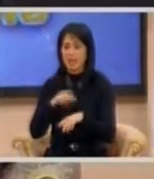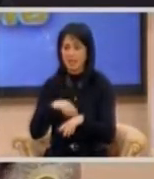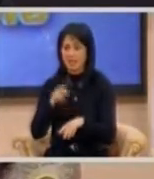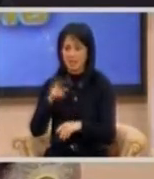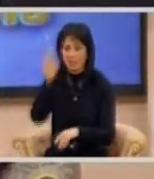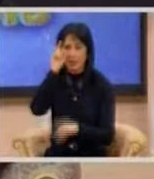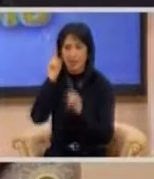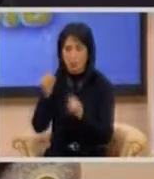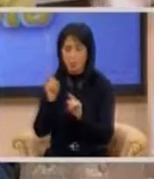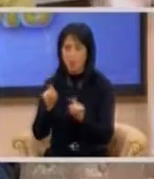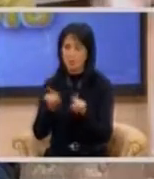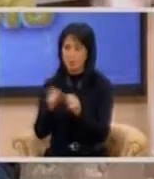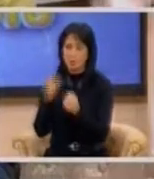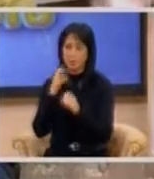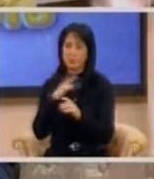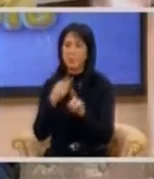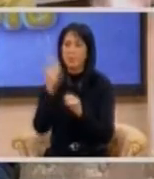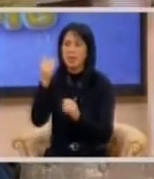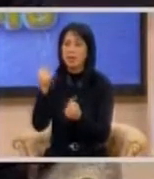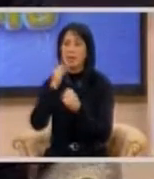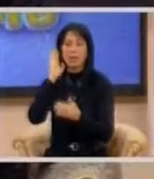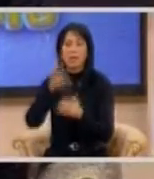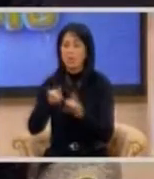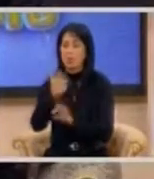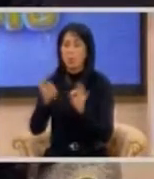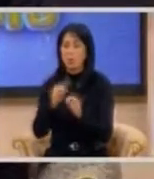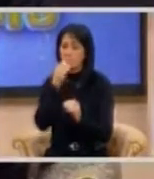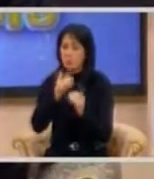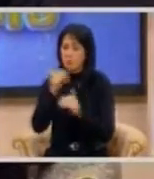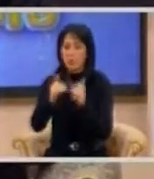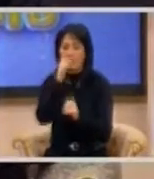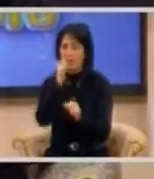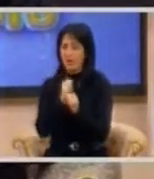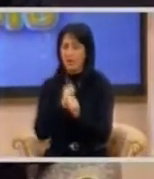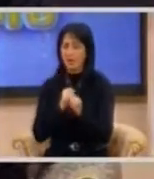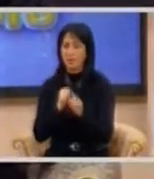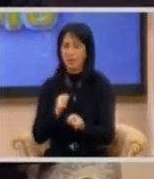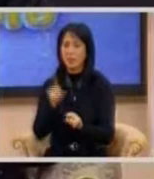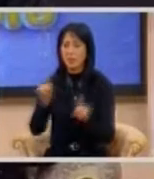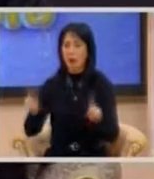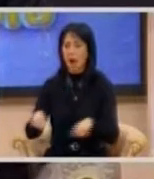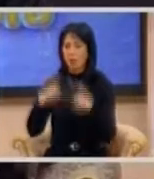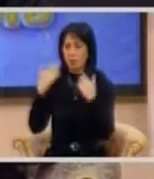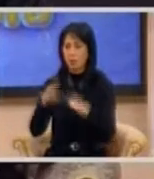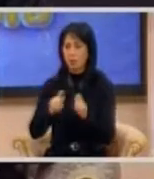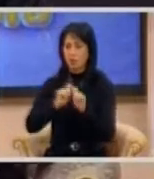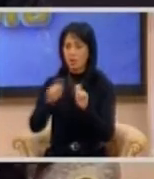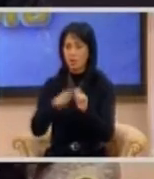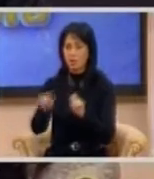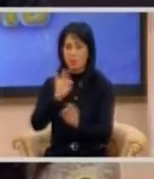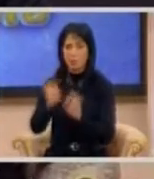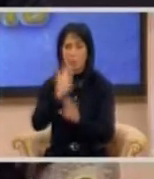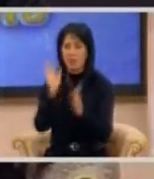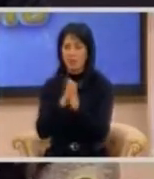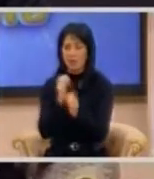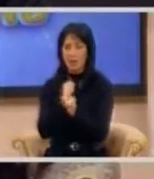მთავრობას. მათი მხარდაჭერის გარეშე პროექტი ასე წარმატებული ვერ იქნებოდა, მათ განახორციელა ზუსტად დაფინანსება ამ პროექტის და